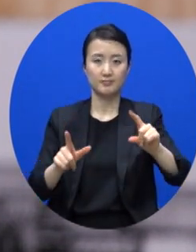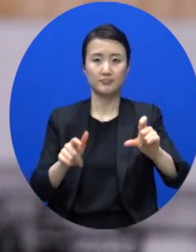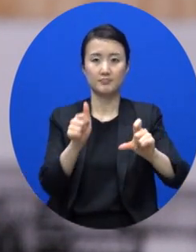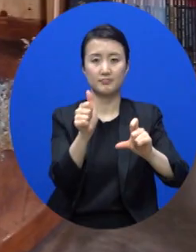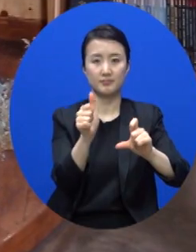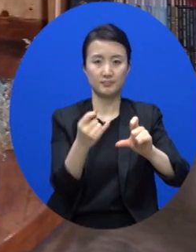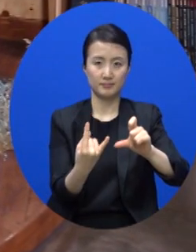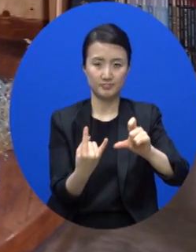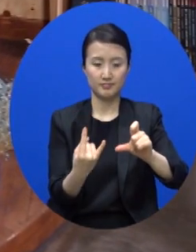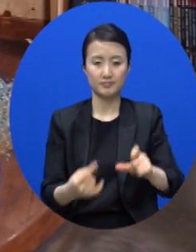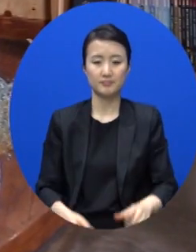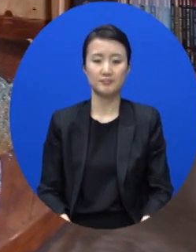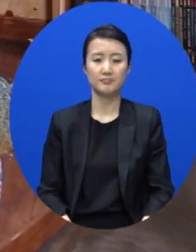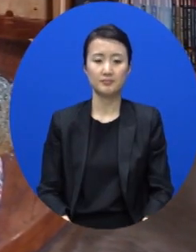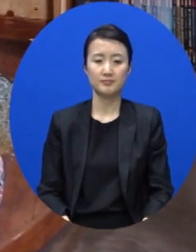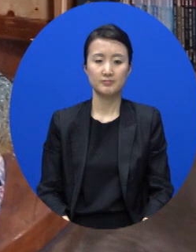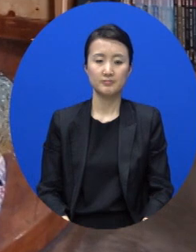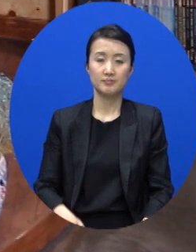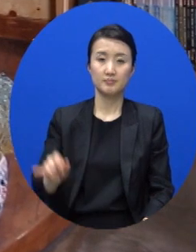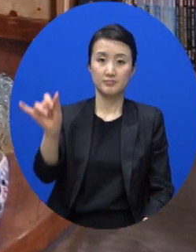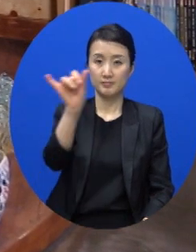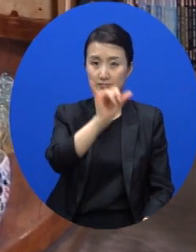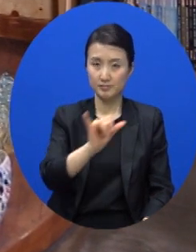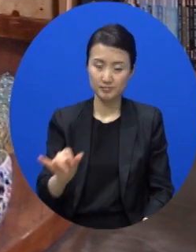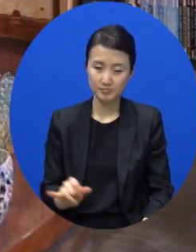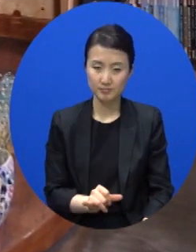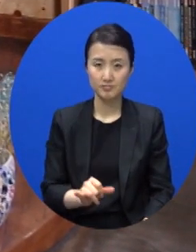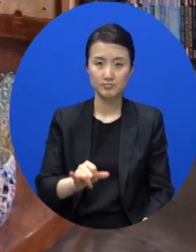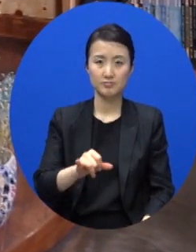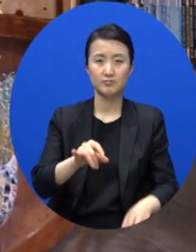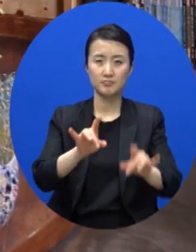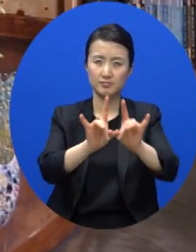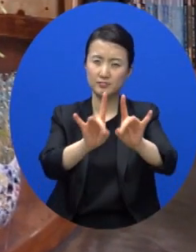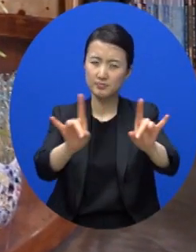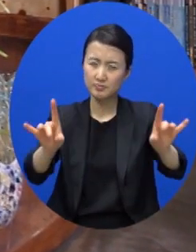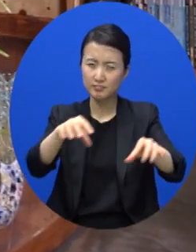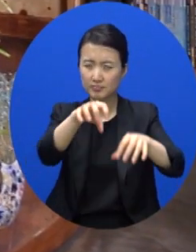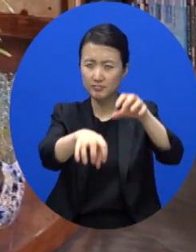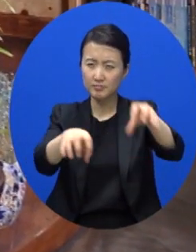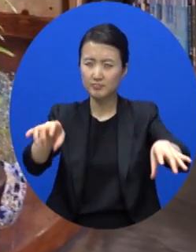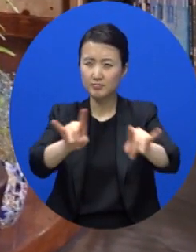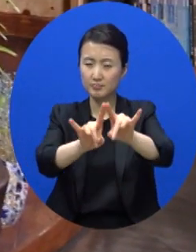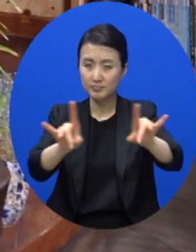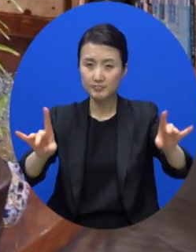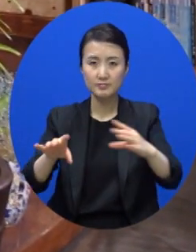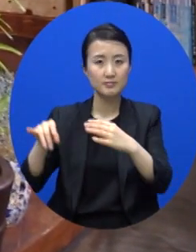그런데 전국에서 대금을 전공하는